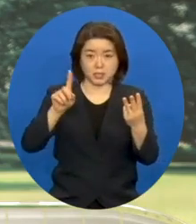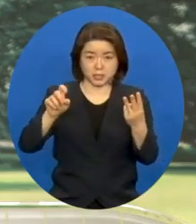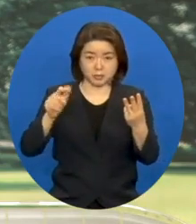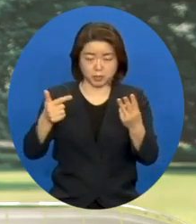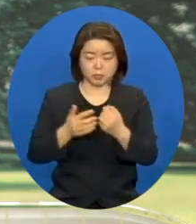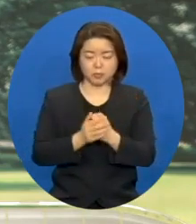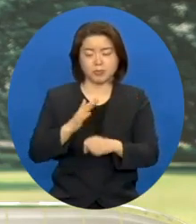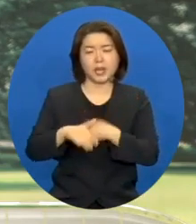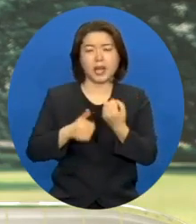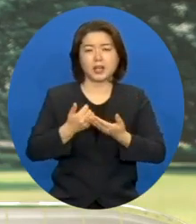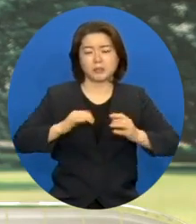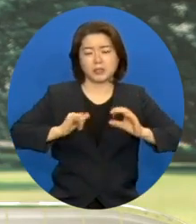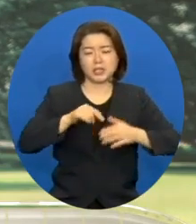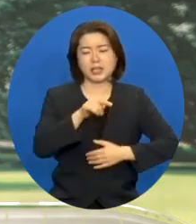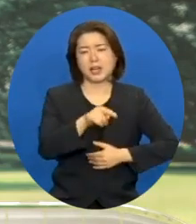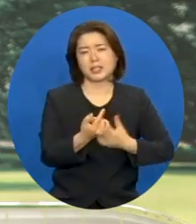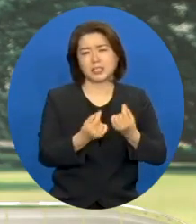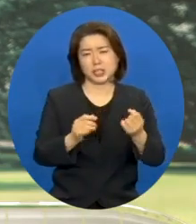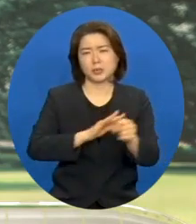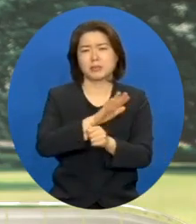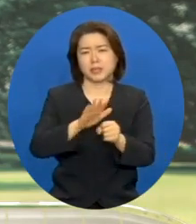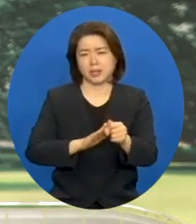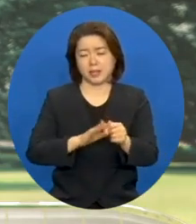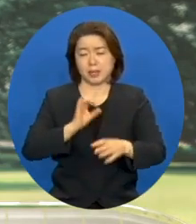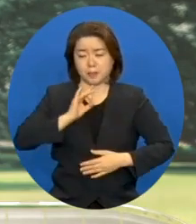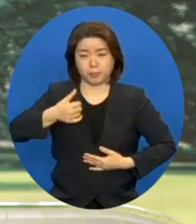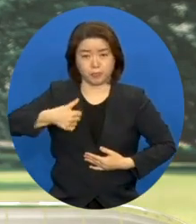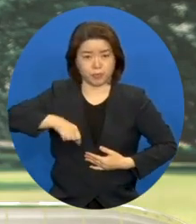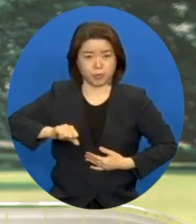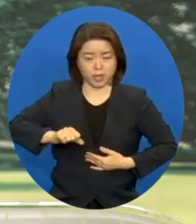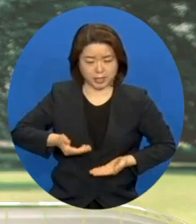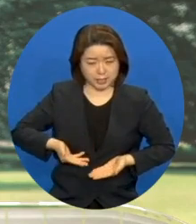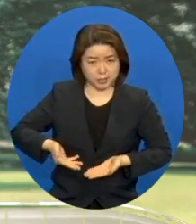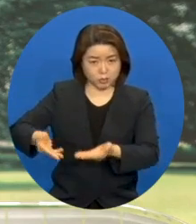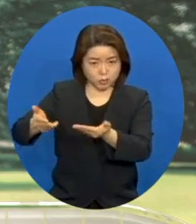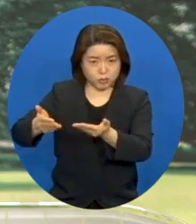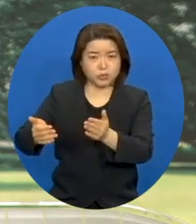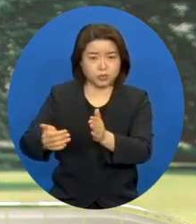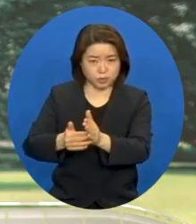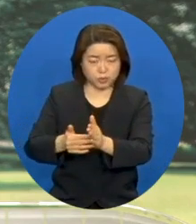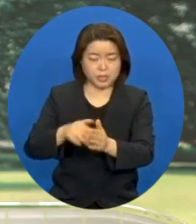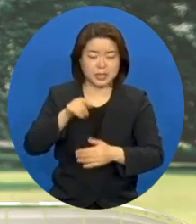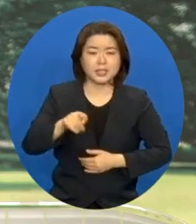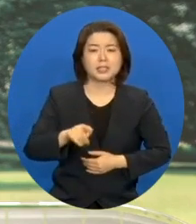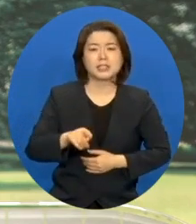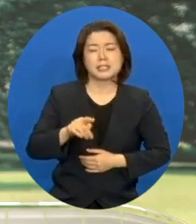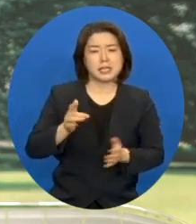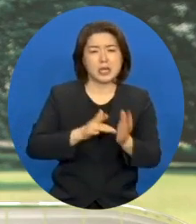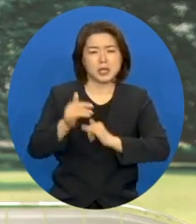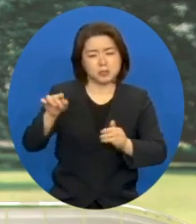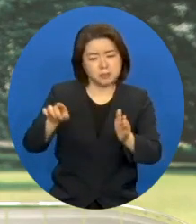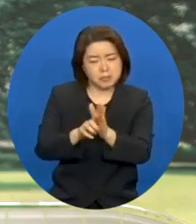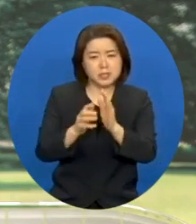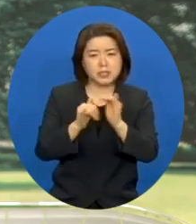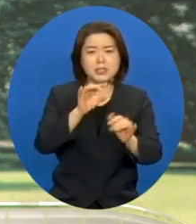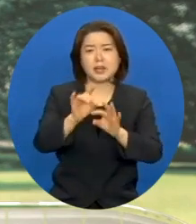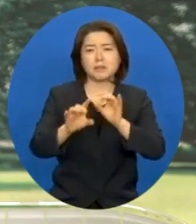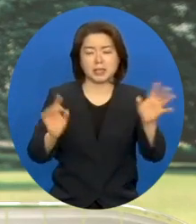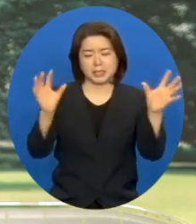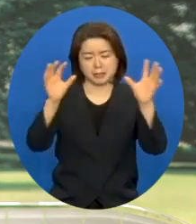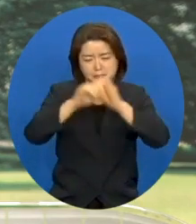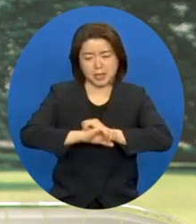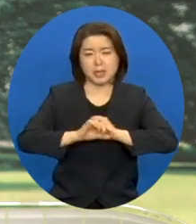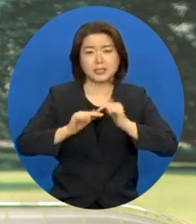하나님이 세상을 이처럼 사랑하사 독생자를 주셨으니 이는 그를 믿는 자마다 멸망하지